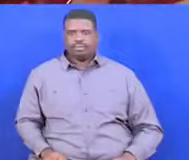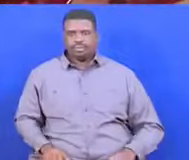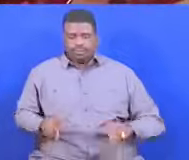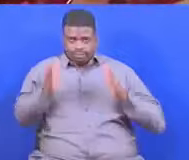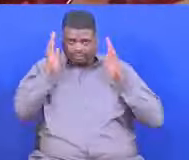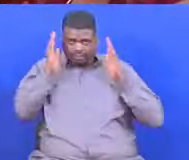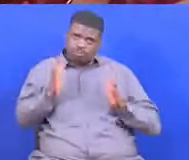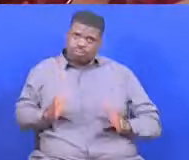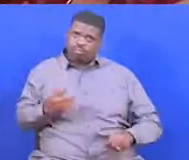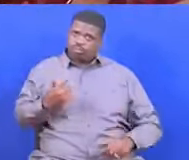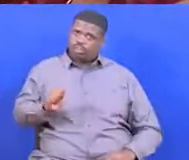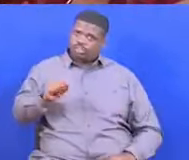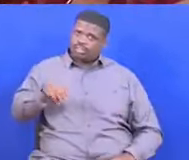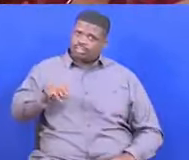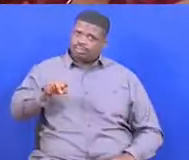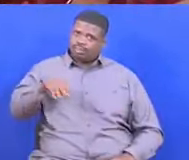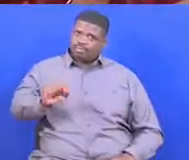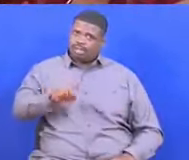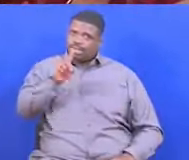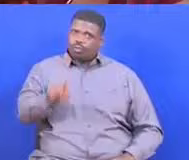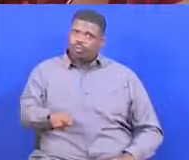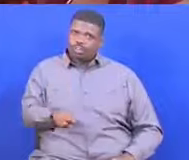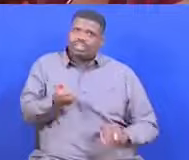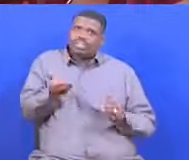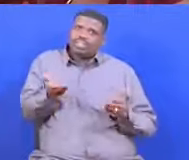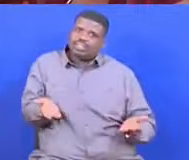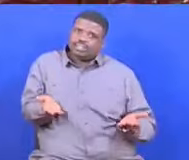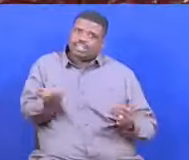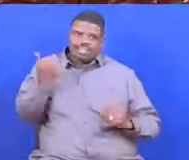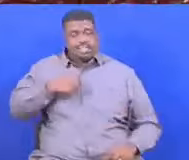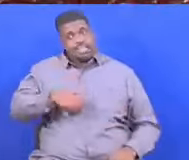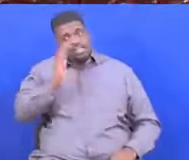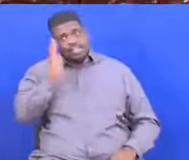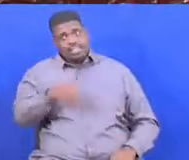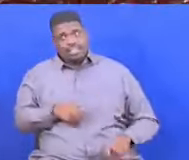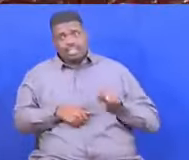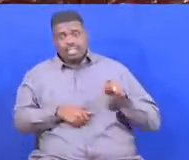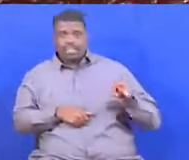Mheshimiwa Tamima Haji Abbas anauliza, je, serikali